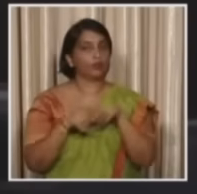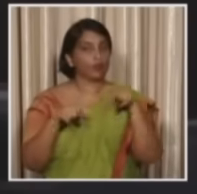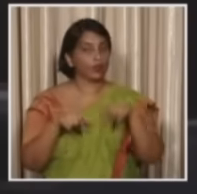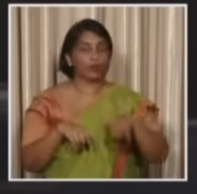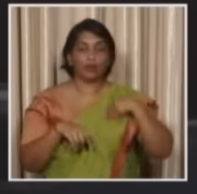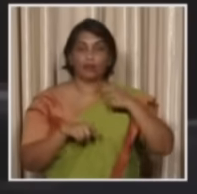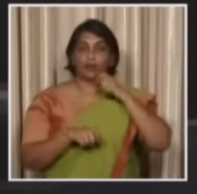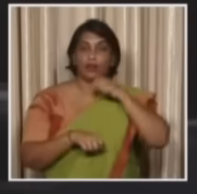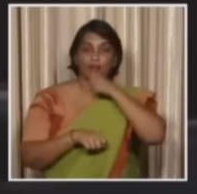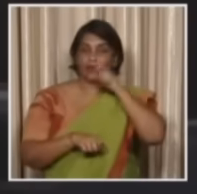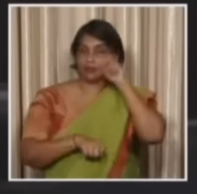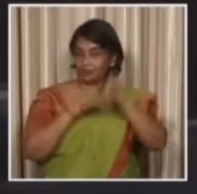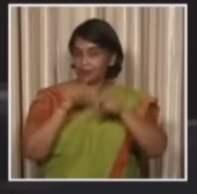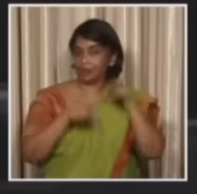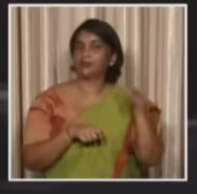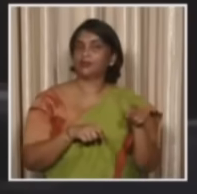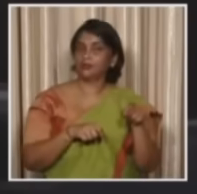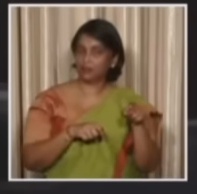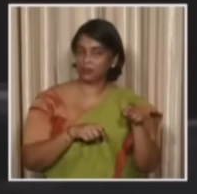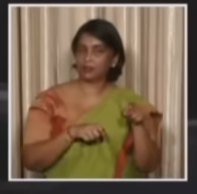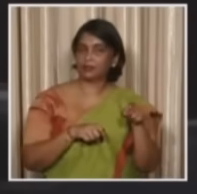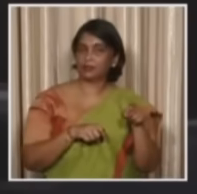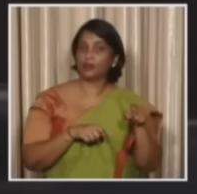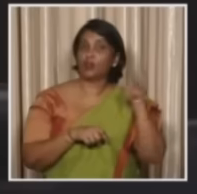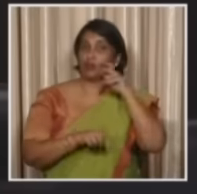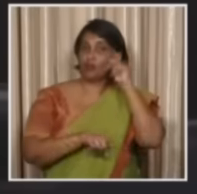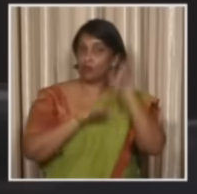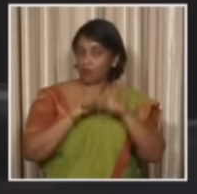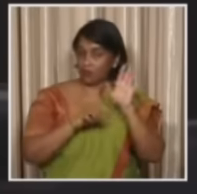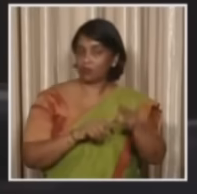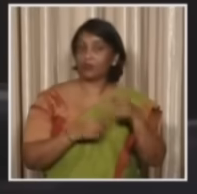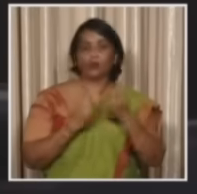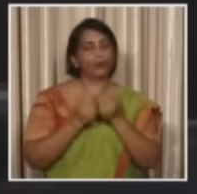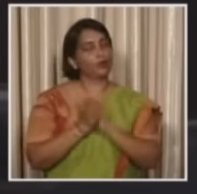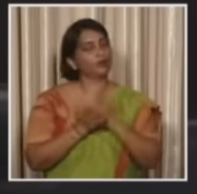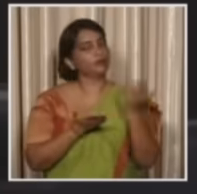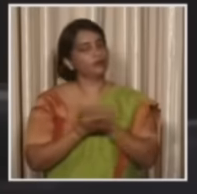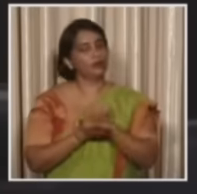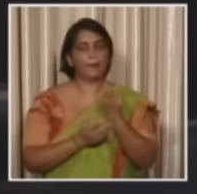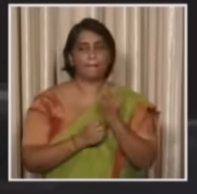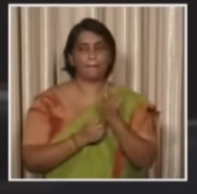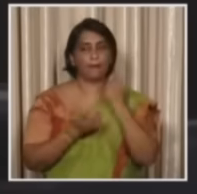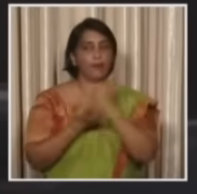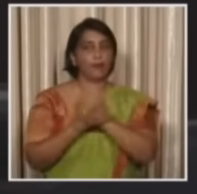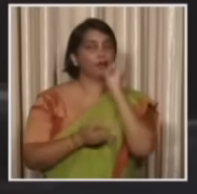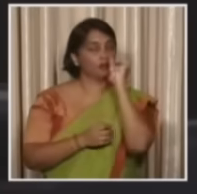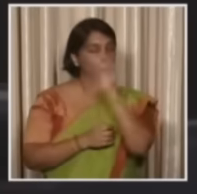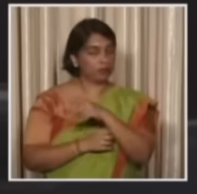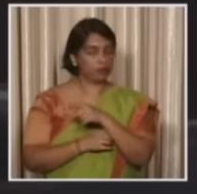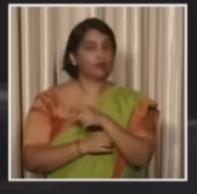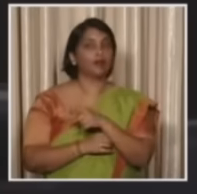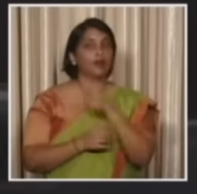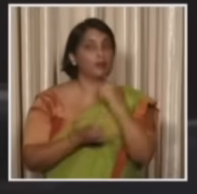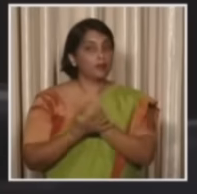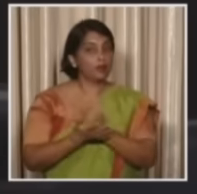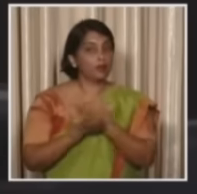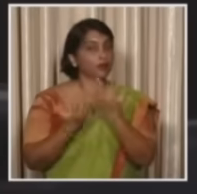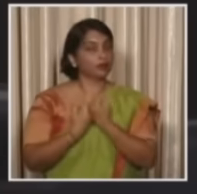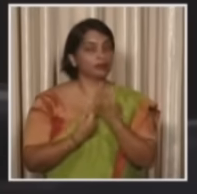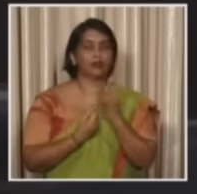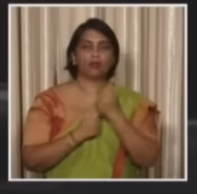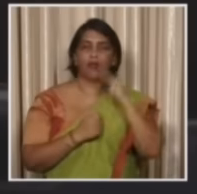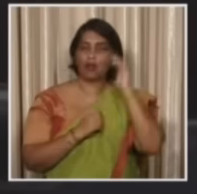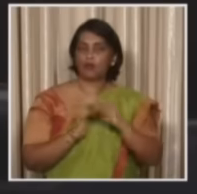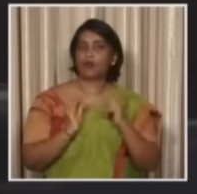ජ්‍යෙෂ්ඨ පුරවැසියන් බවට පත් වෙලා තියෙන ඒ පුද්ගලයන්ට තමන් හම්බ කරපු සල්ලි ටික බැංකුවේ දැම්මම ඒ බැංකුවෙන් ලැබෙන සොච්චම්